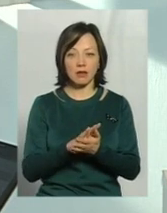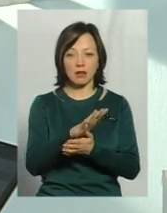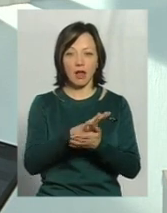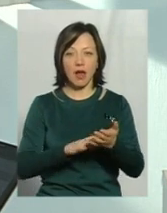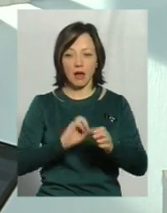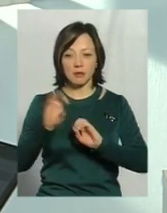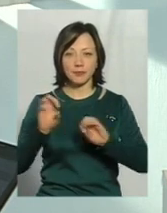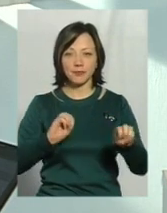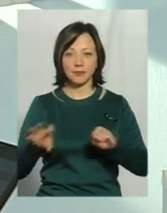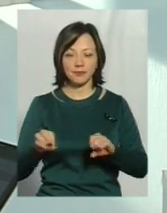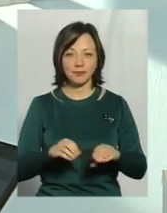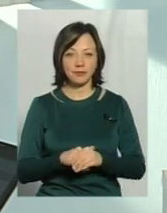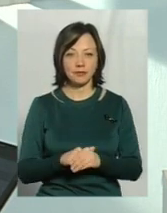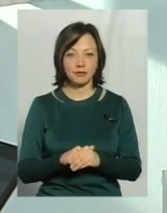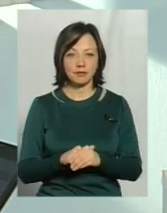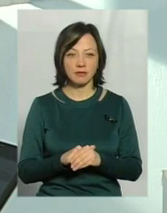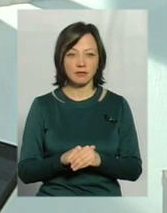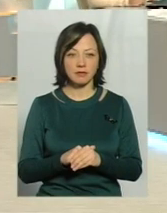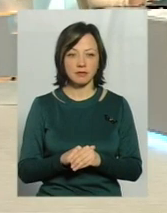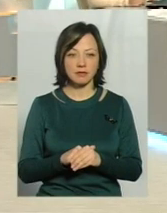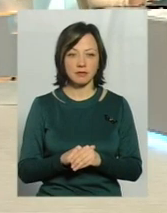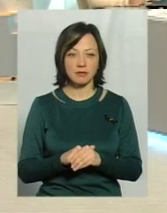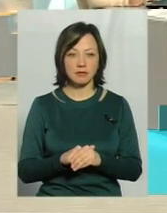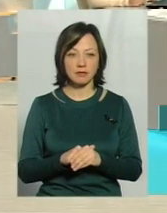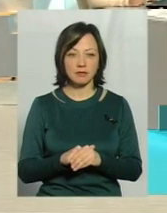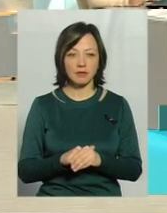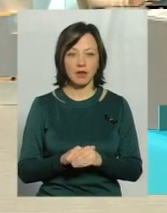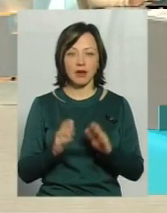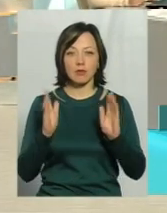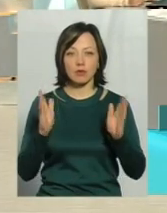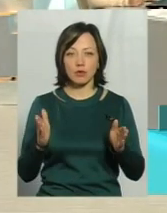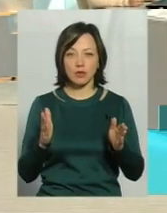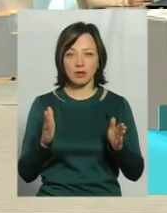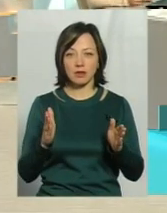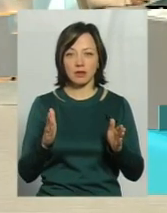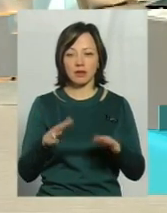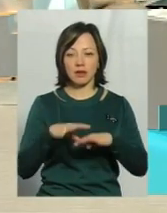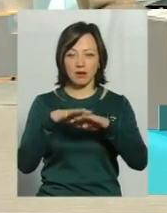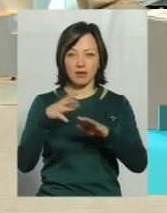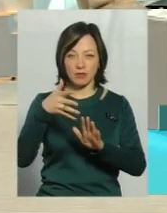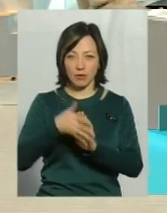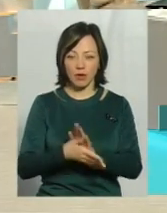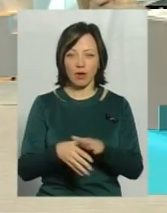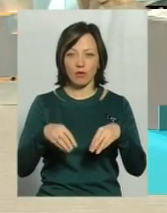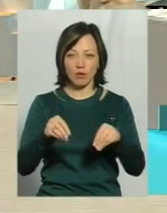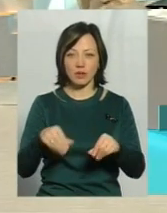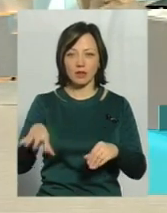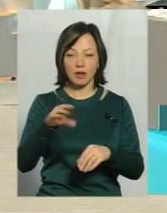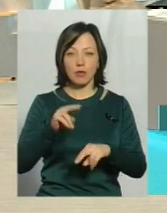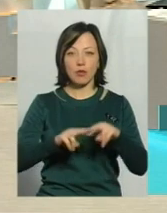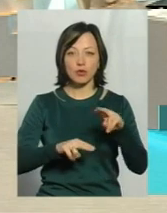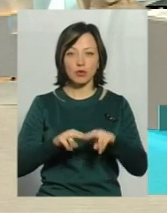далі роздмухувати, так як сьогодні, і буде воно фільтрувати і в ґрунт, і скрізь. Тобто ми говоримо про те, що